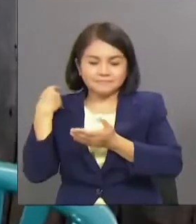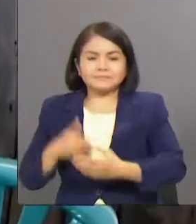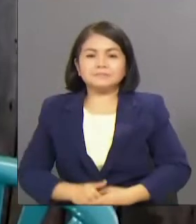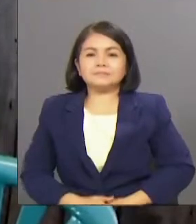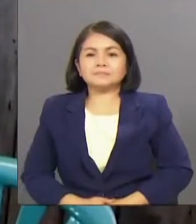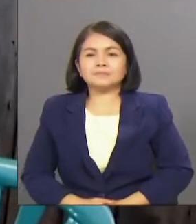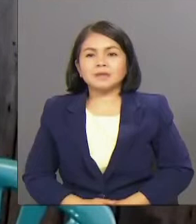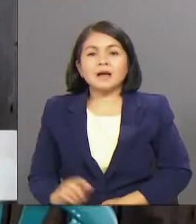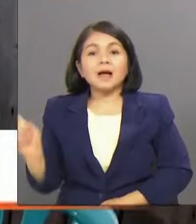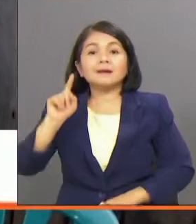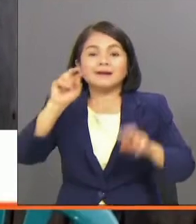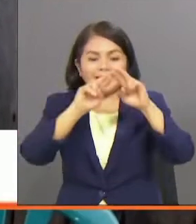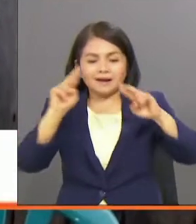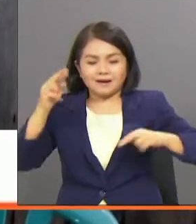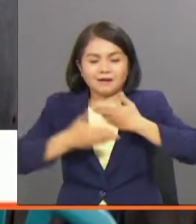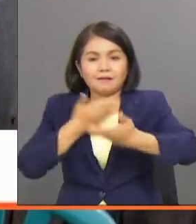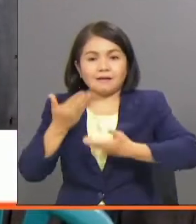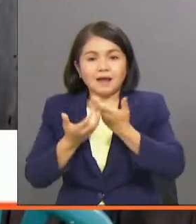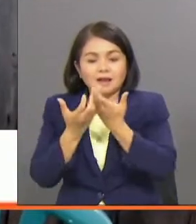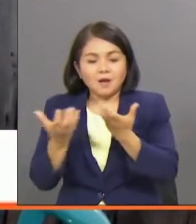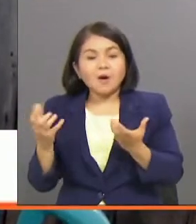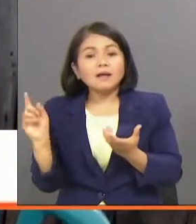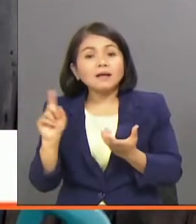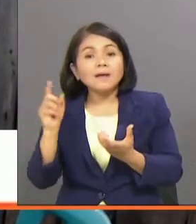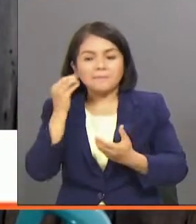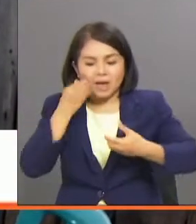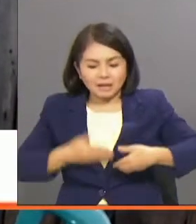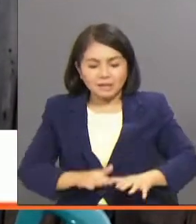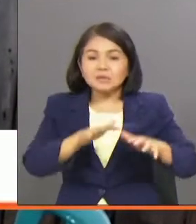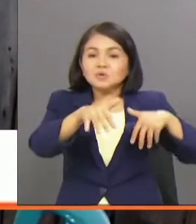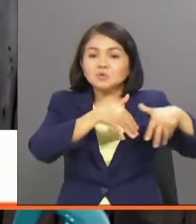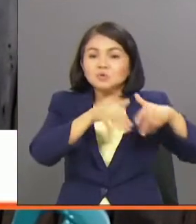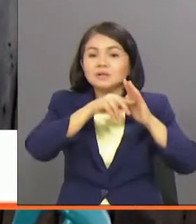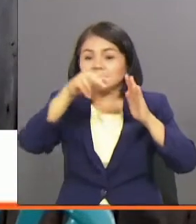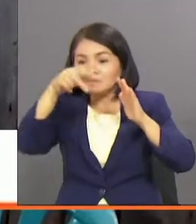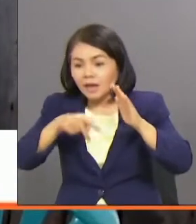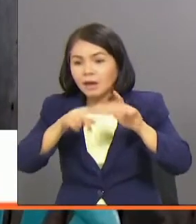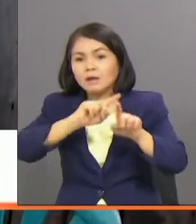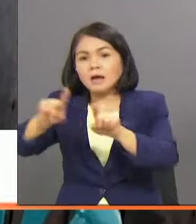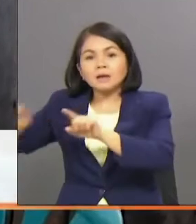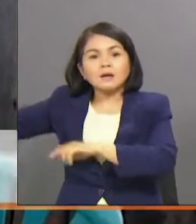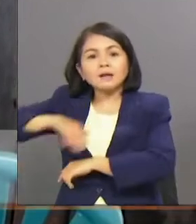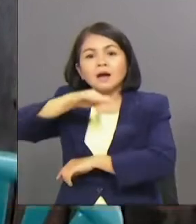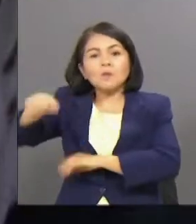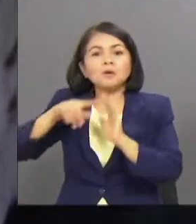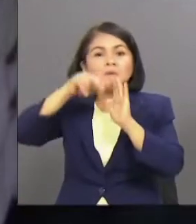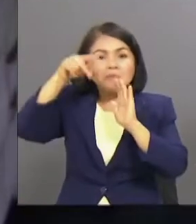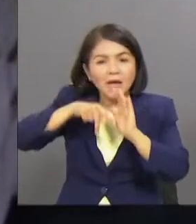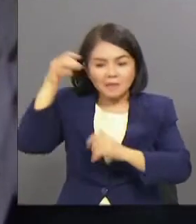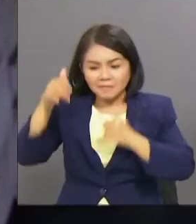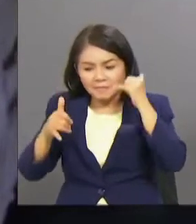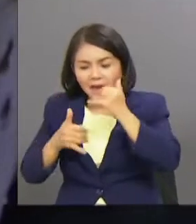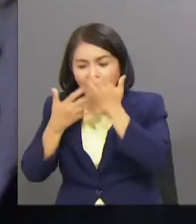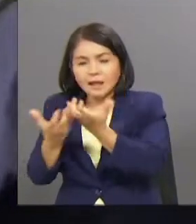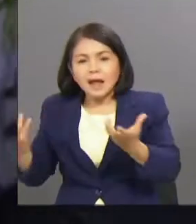ส่วนใหญ่พ่อค้าที่มานี้ตั้งต้นก็จะเป็นคนในชุมชนแต่ตอนนี้ก็คือคนทั่วทั้งจังหวัดก็สามารถมาขายได้มีอะไร